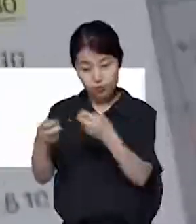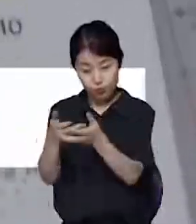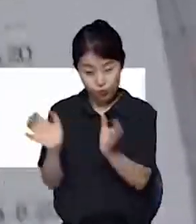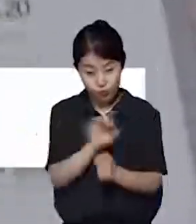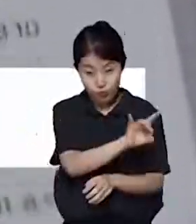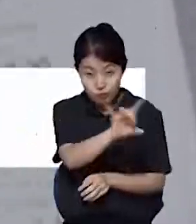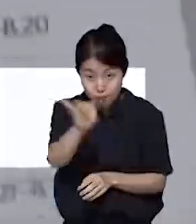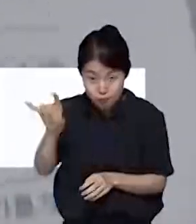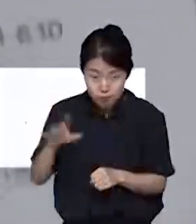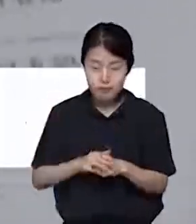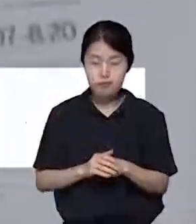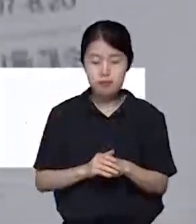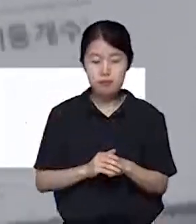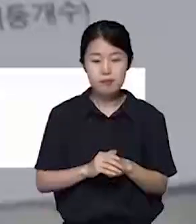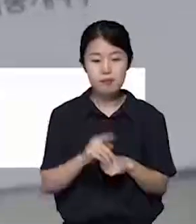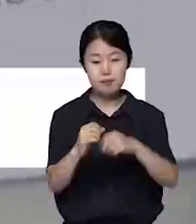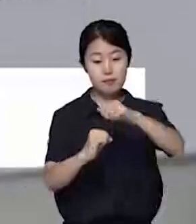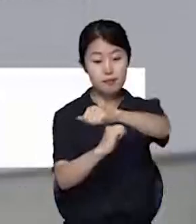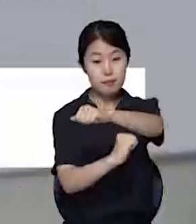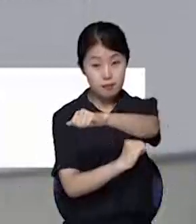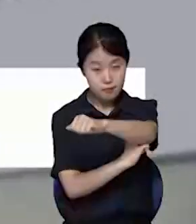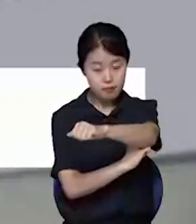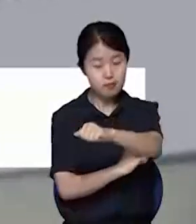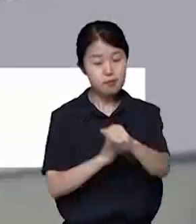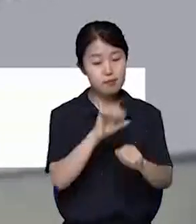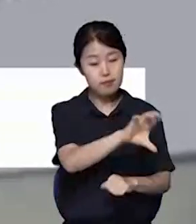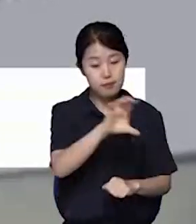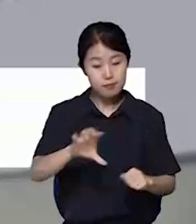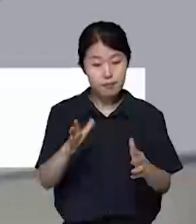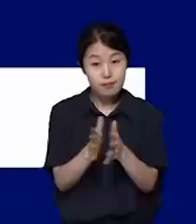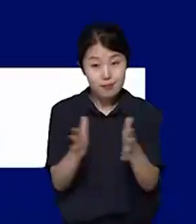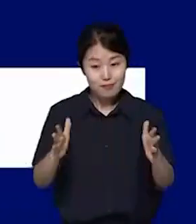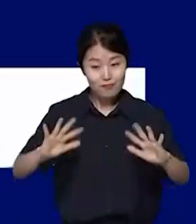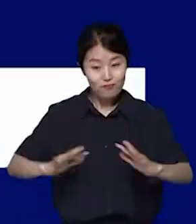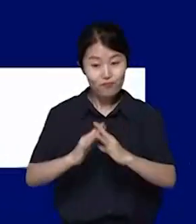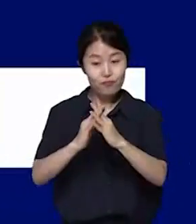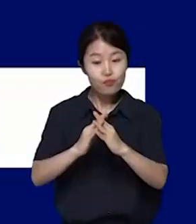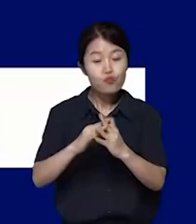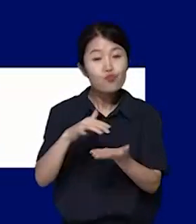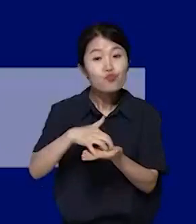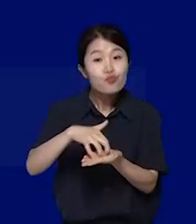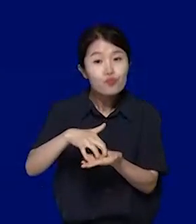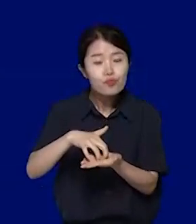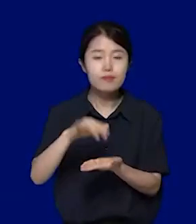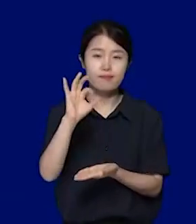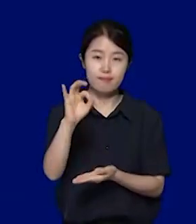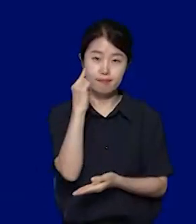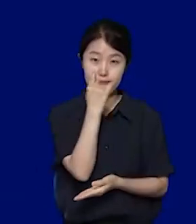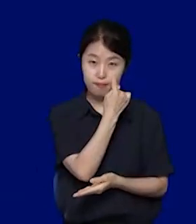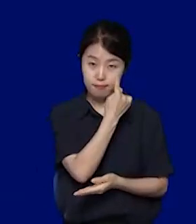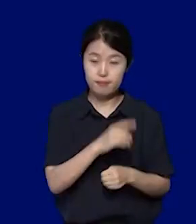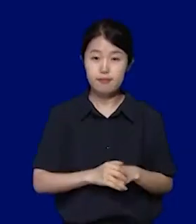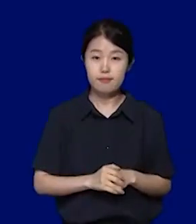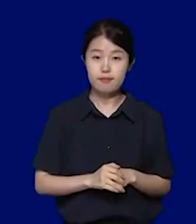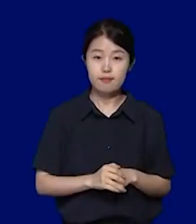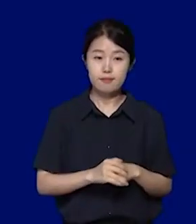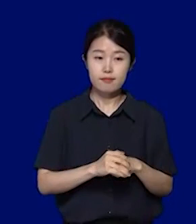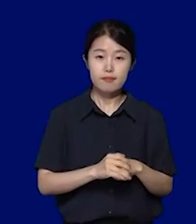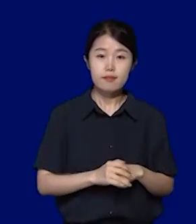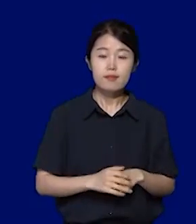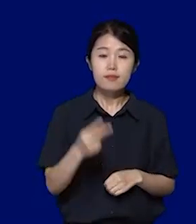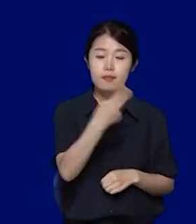광주 전남에서 이 구조를 사용한 아파트를 10곳으로 집계했습니다. 지난 2013년부터 올해까지 전남